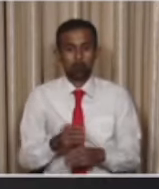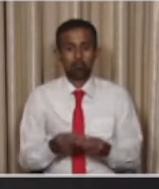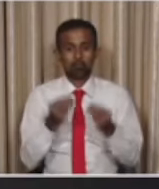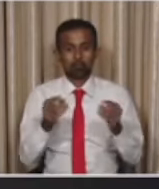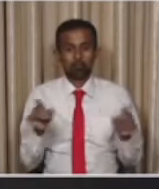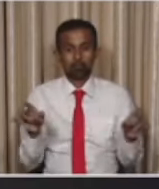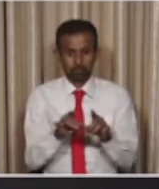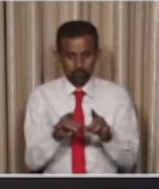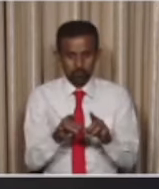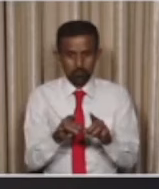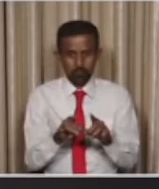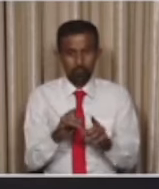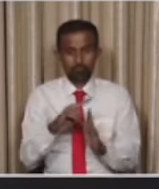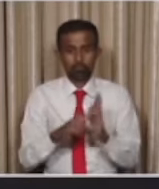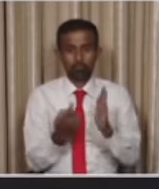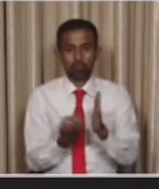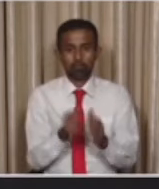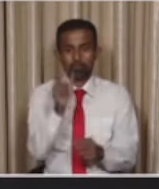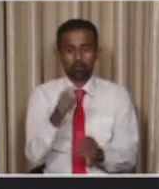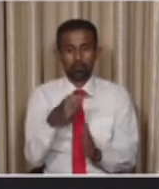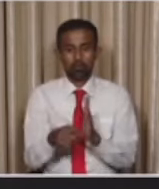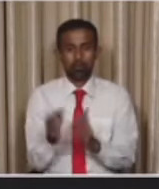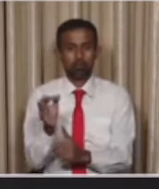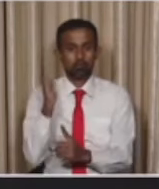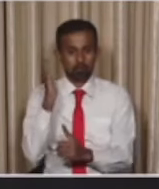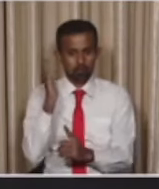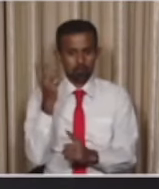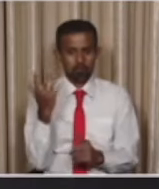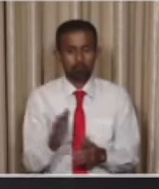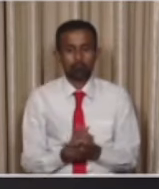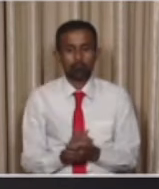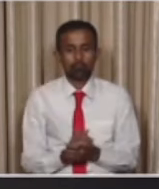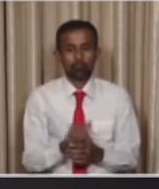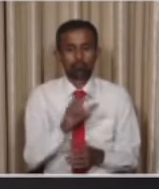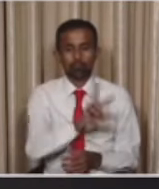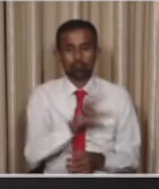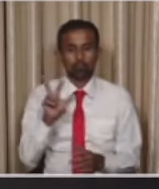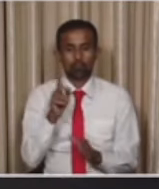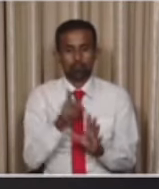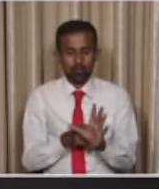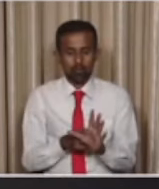තමයි ජයජවර්ධන මැතිතුමා මේ රටේ ජනාධිපති වුණේ. ඒත් 88